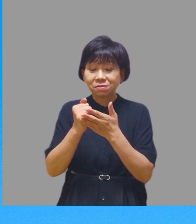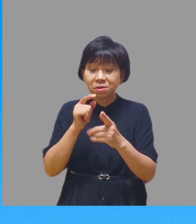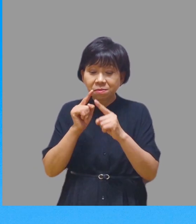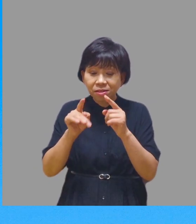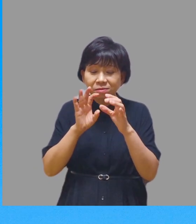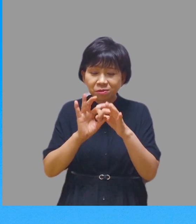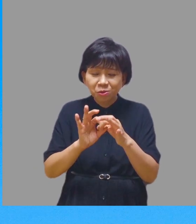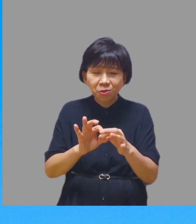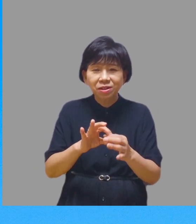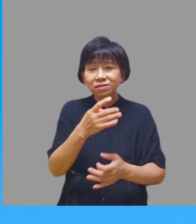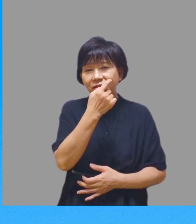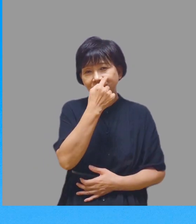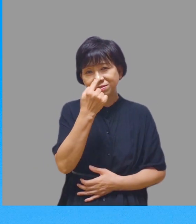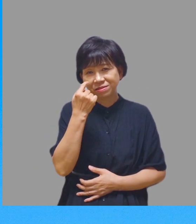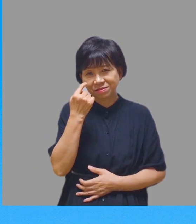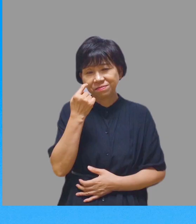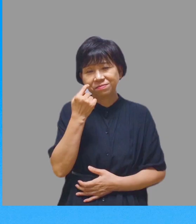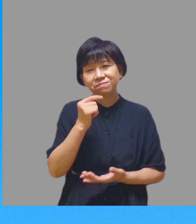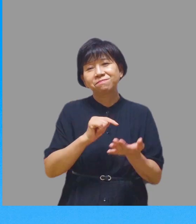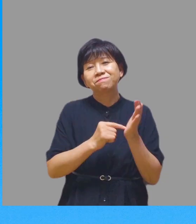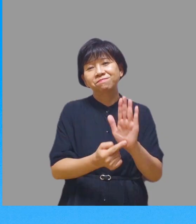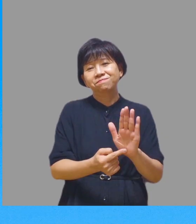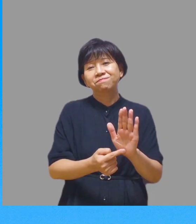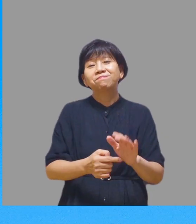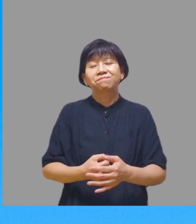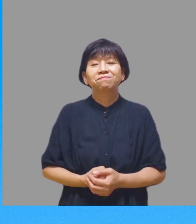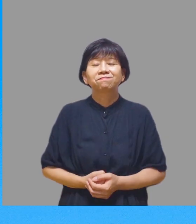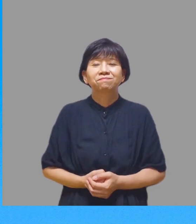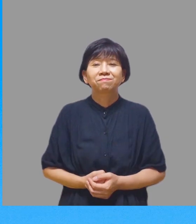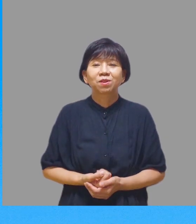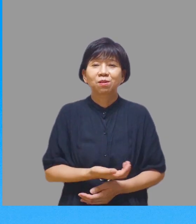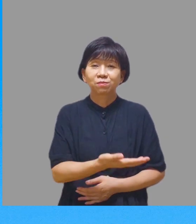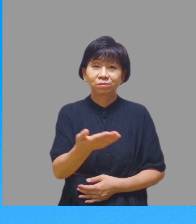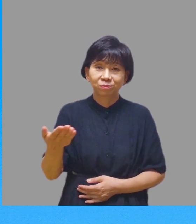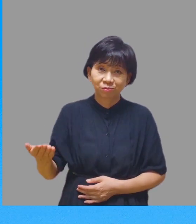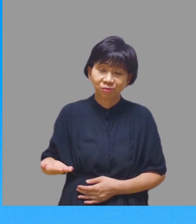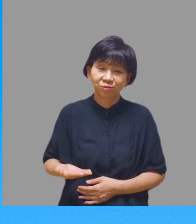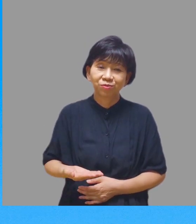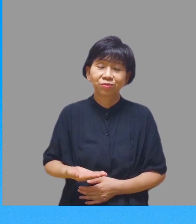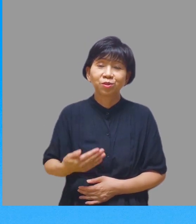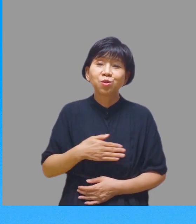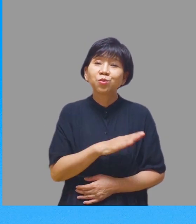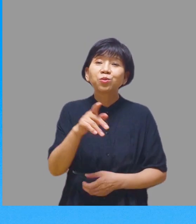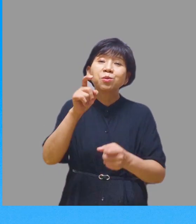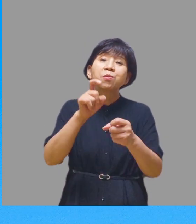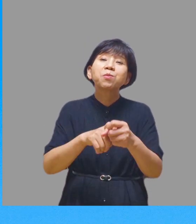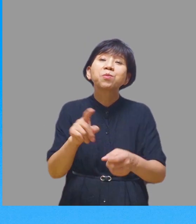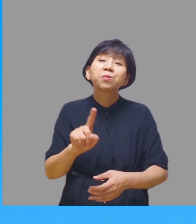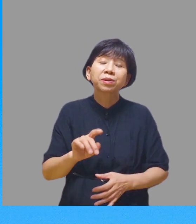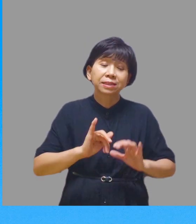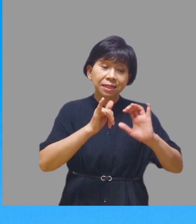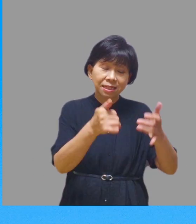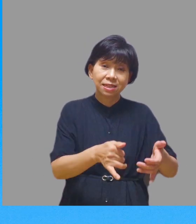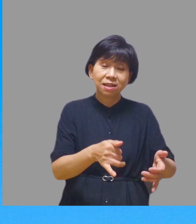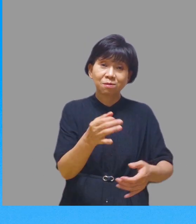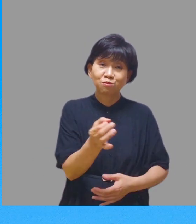통해서 증명해주고 있는 것입니다. 성도 여러분, 우리의 표대는 어디에 있나요? 세상의